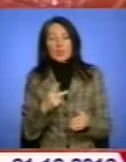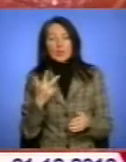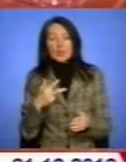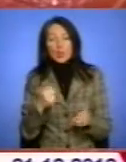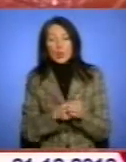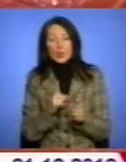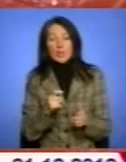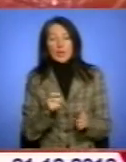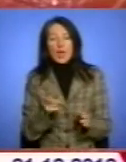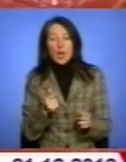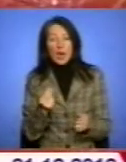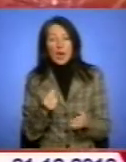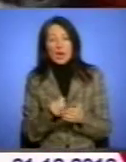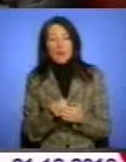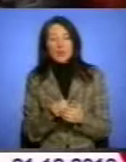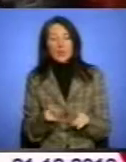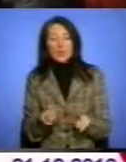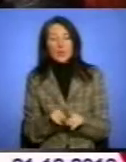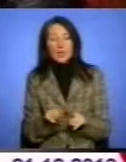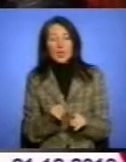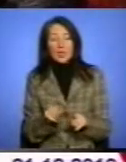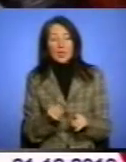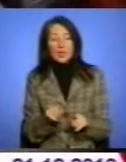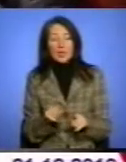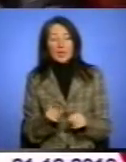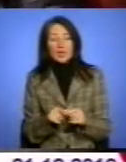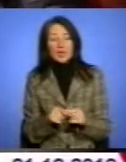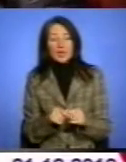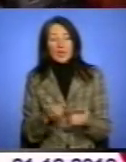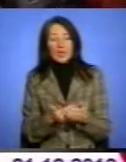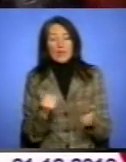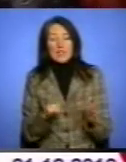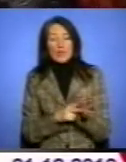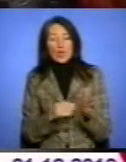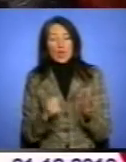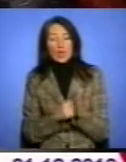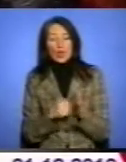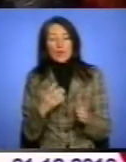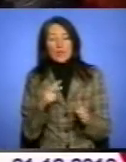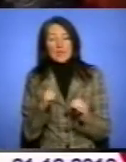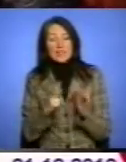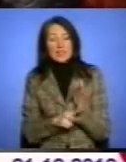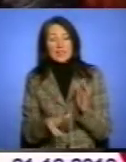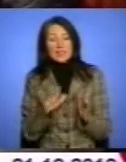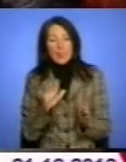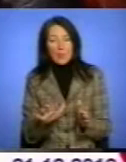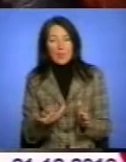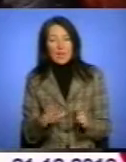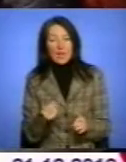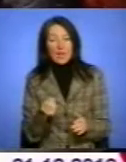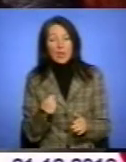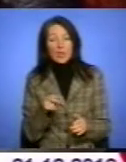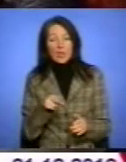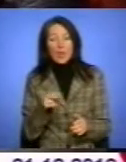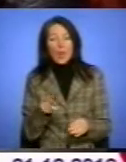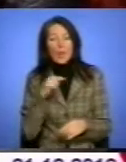Не обходиться свято і без м'ясного. Чинка коп. Копчина, наприклад, від 72 до 85 гривень.